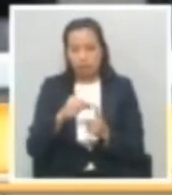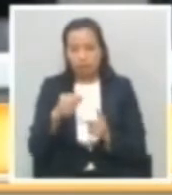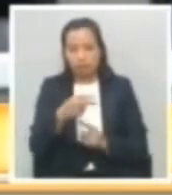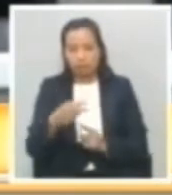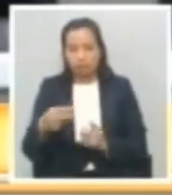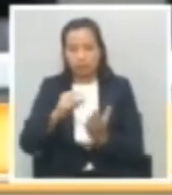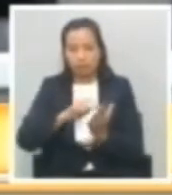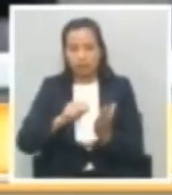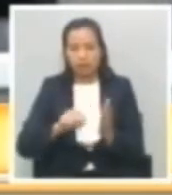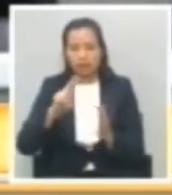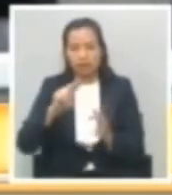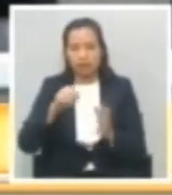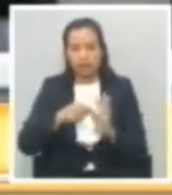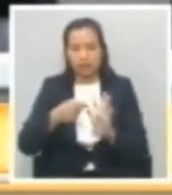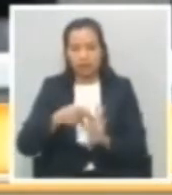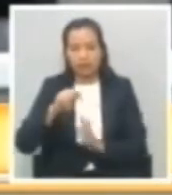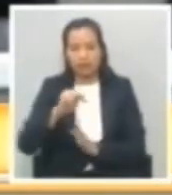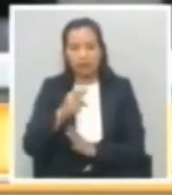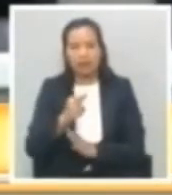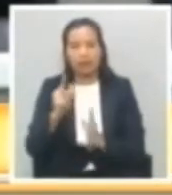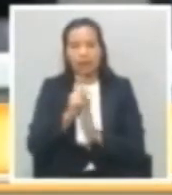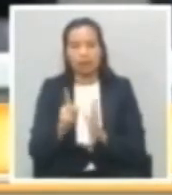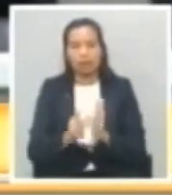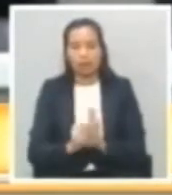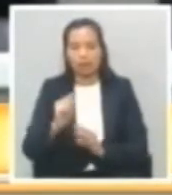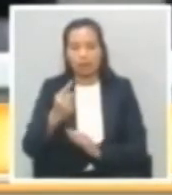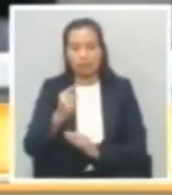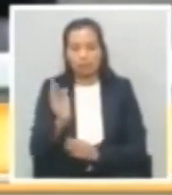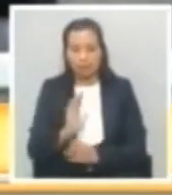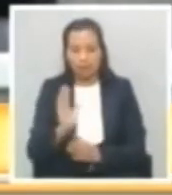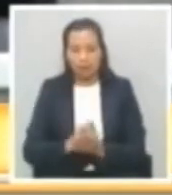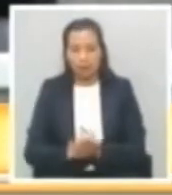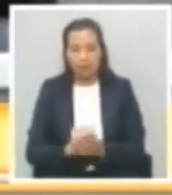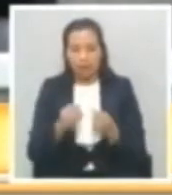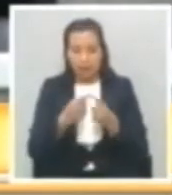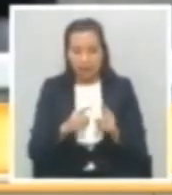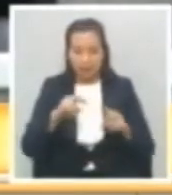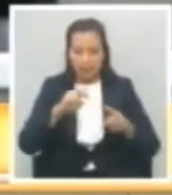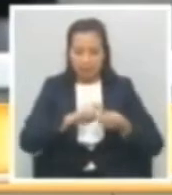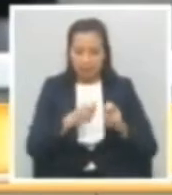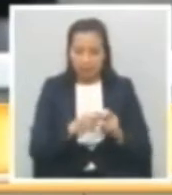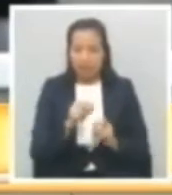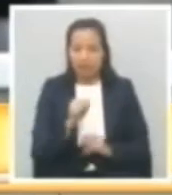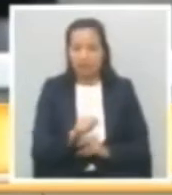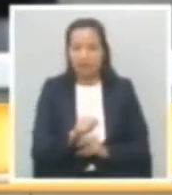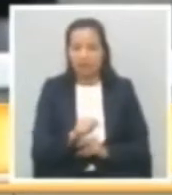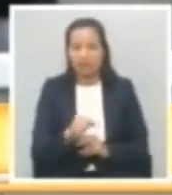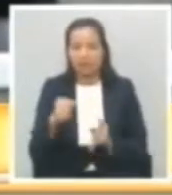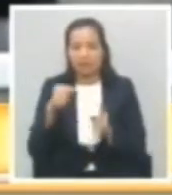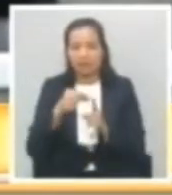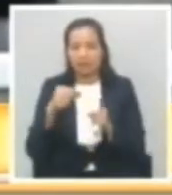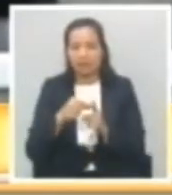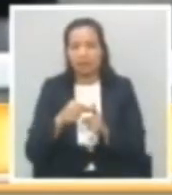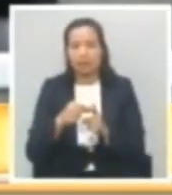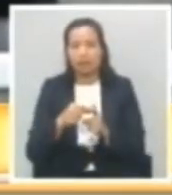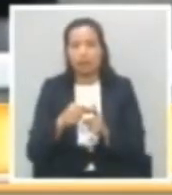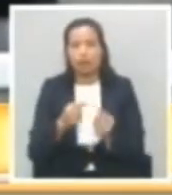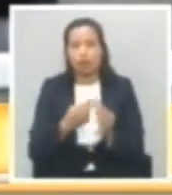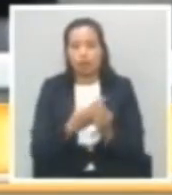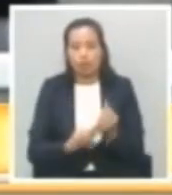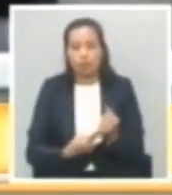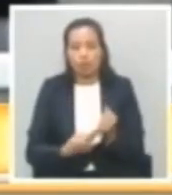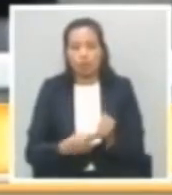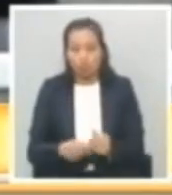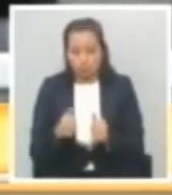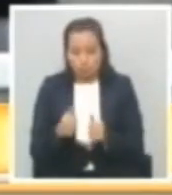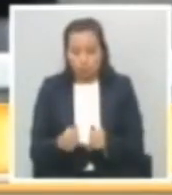ายขึ้นมาใหม่แต่เราต้องแก้ต้นตอที่มาของประเด็นปัญหานี้คือนิยามคำว่าคู่สมรสในตัวพ.ร.